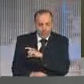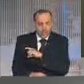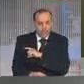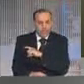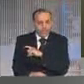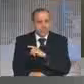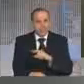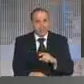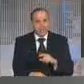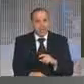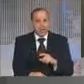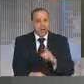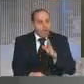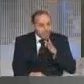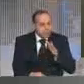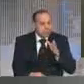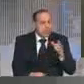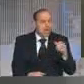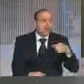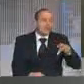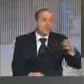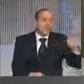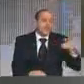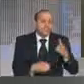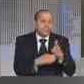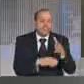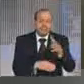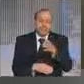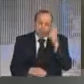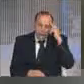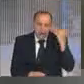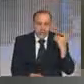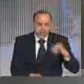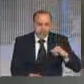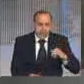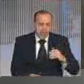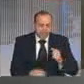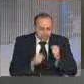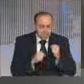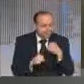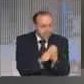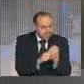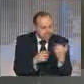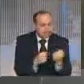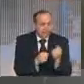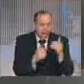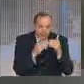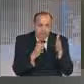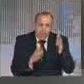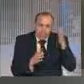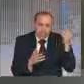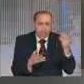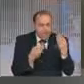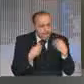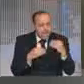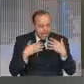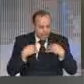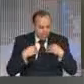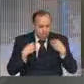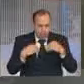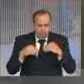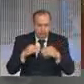حتى يقتحموا اسواق جديده على المستوى الجهوي والمعرض السوس يفتح لهم حتى افاق جديده لترويج منتوجهم